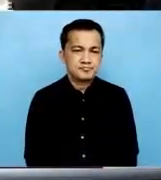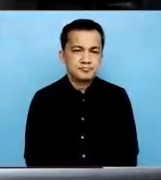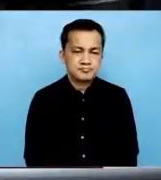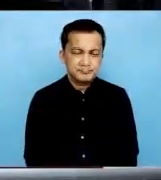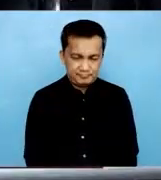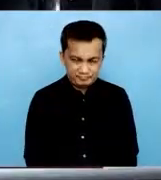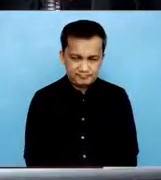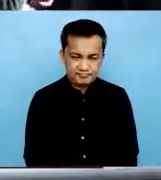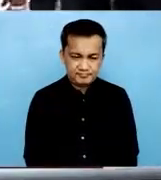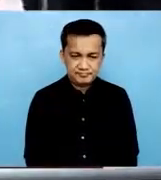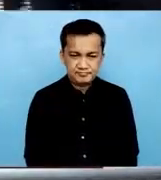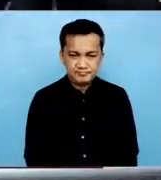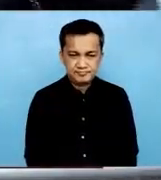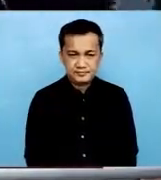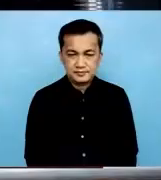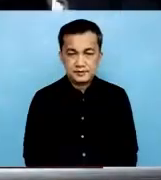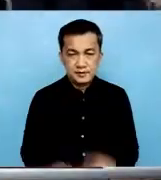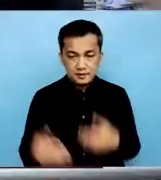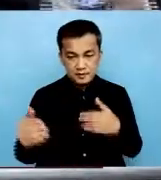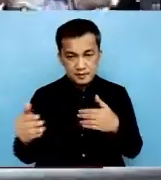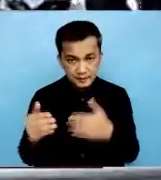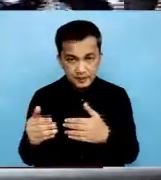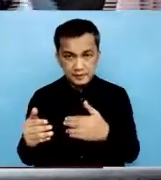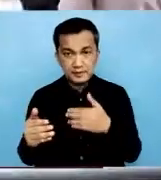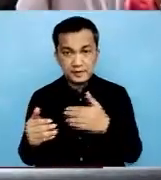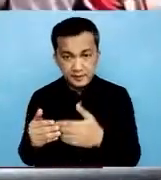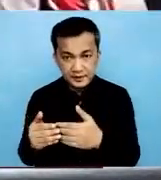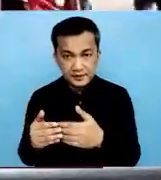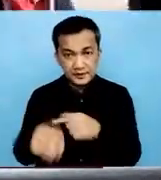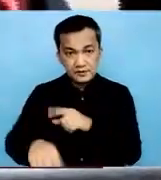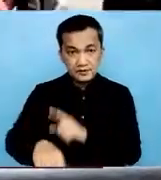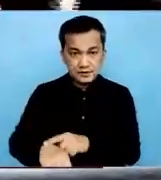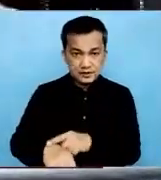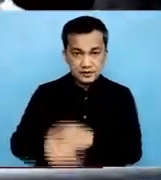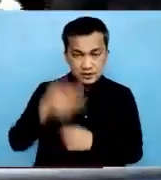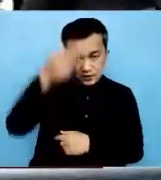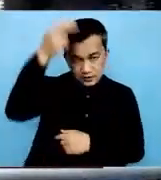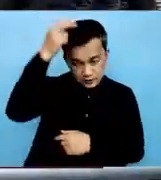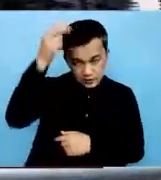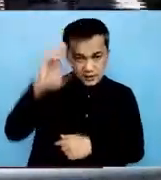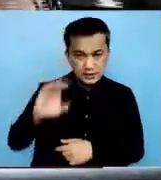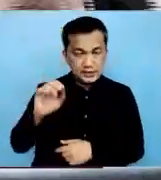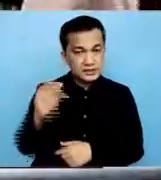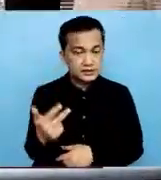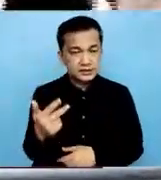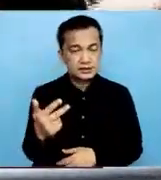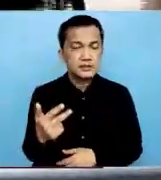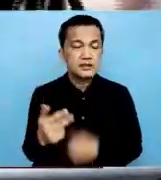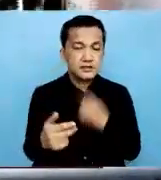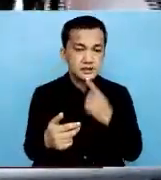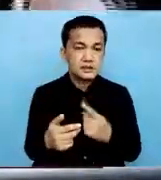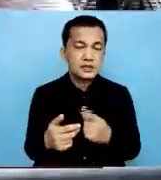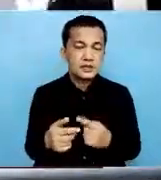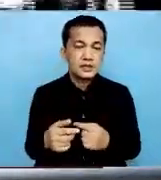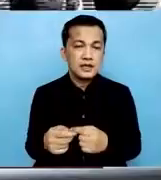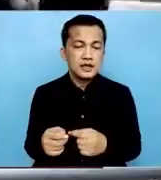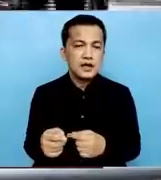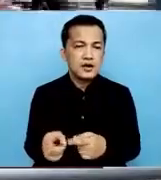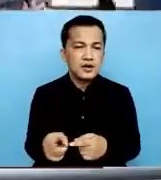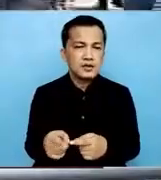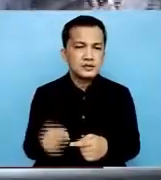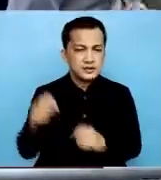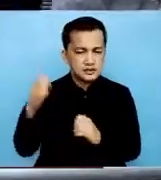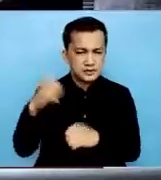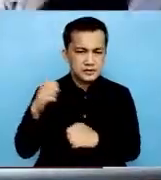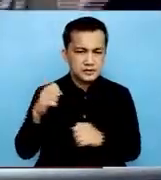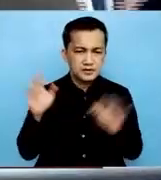Mayan, habang papalapit yung oras ng koronasyon ni King Charles III, inaasahan dadagsa pa yung mga tao dito sa palibot